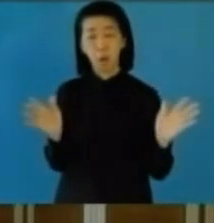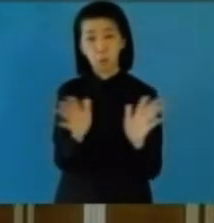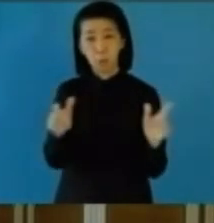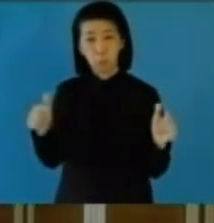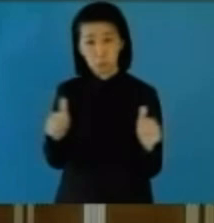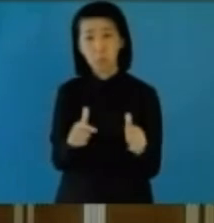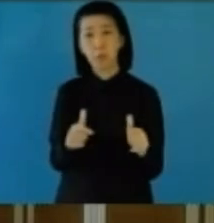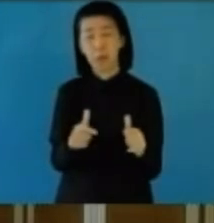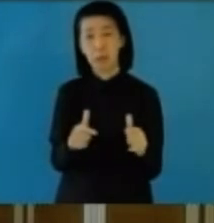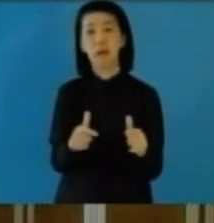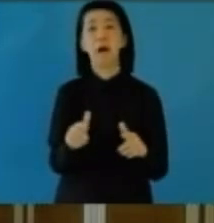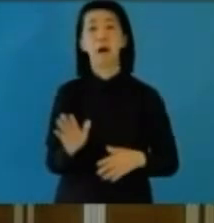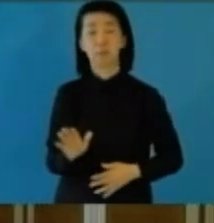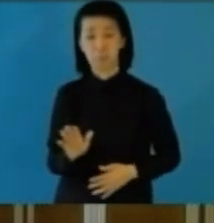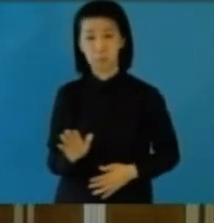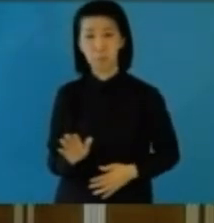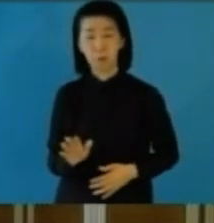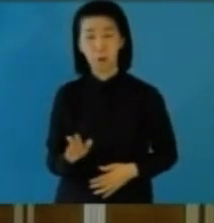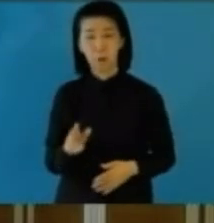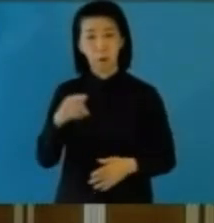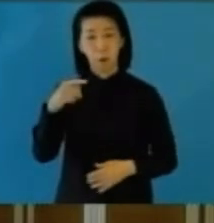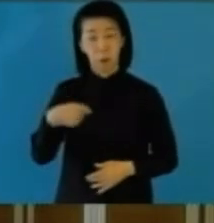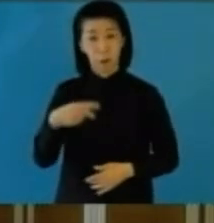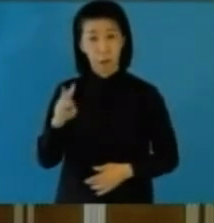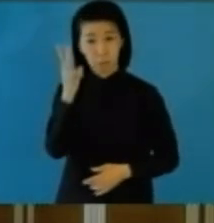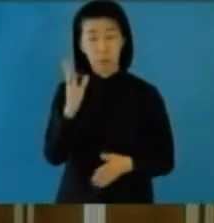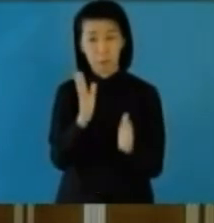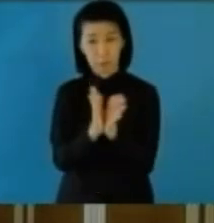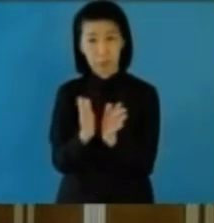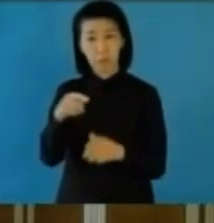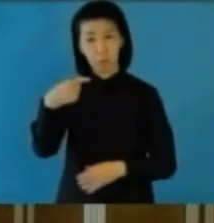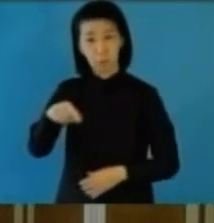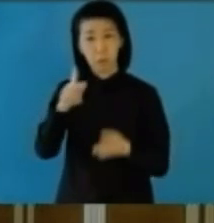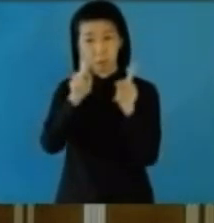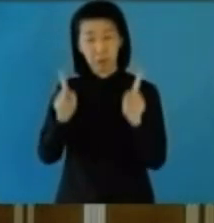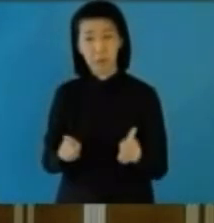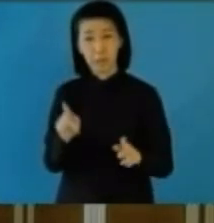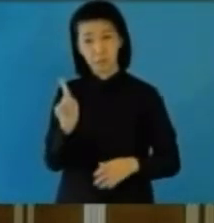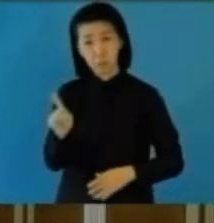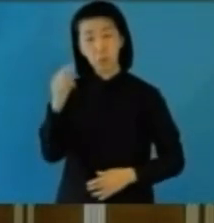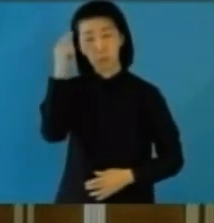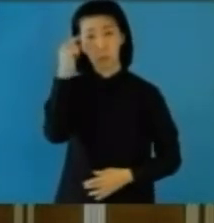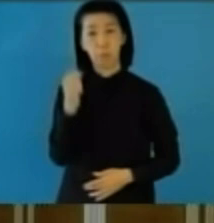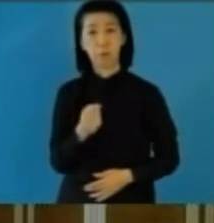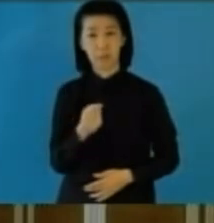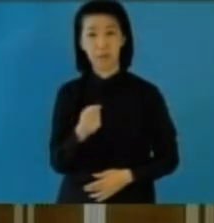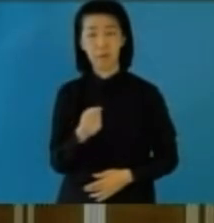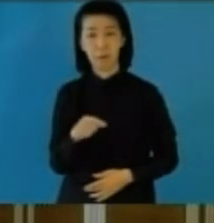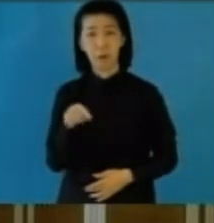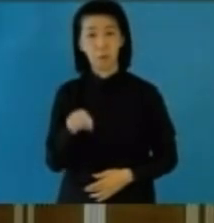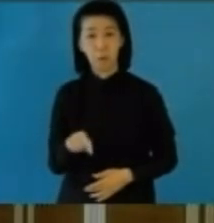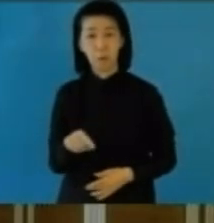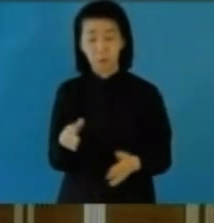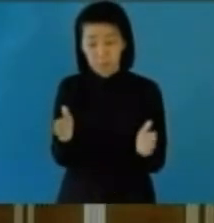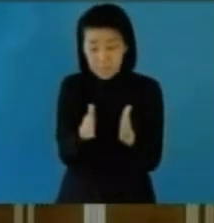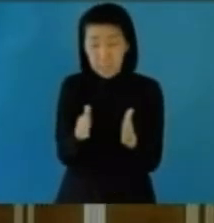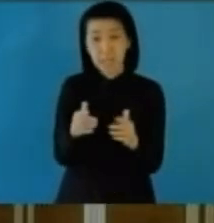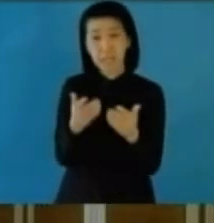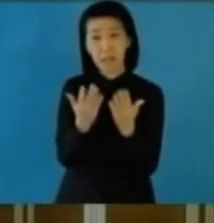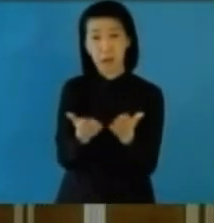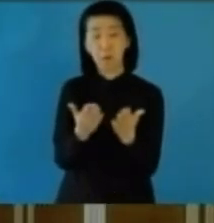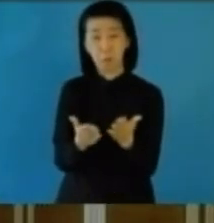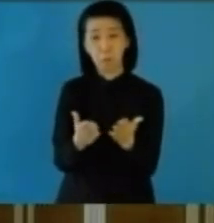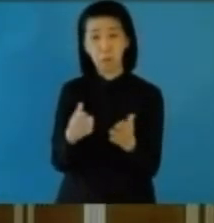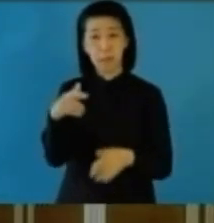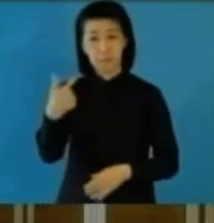行は本県の教育課題の一つとして認識しているところであります。このような小規模校では教員数や学